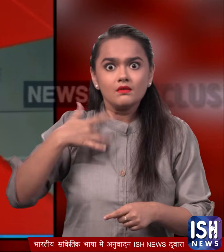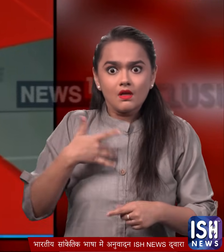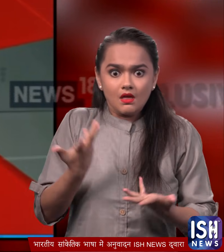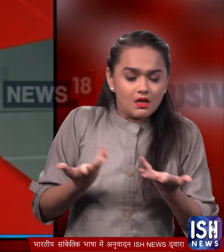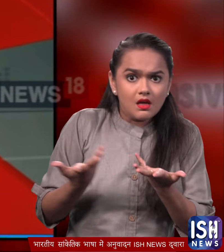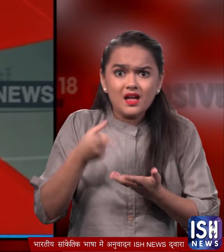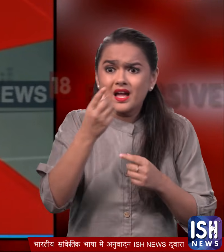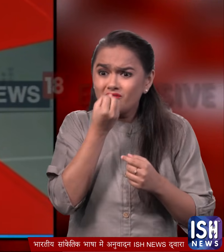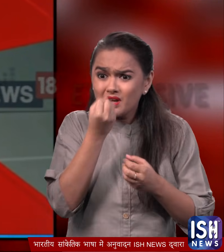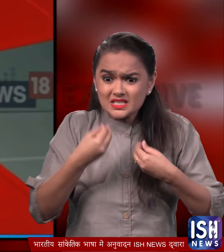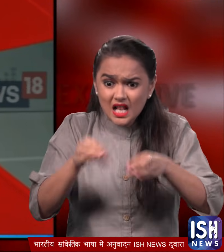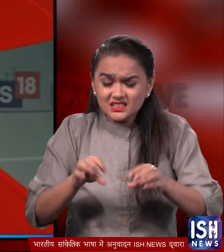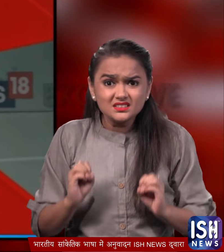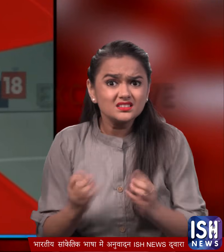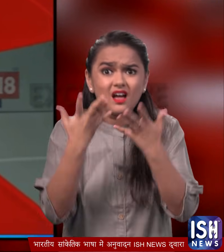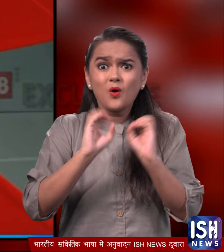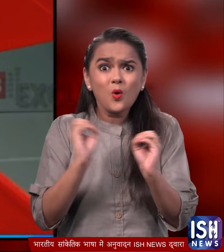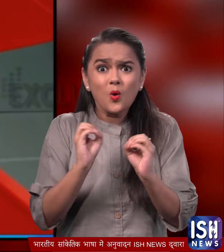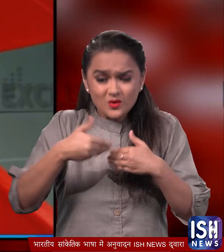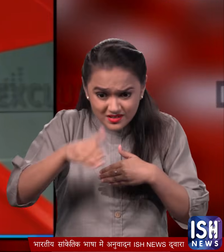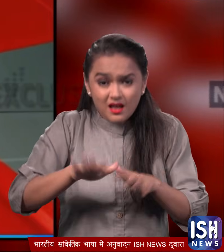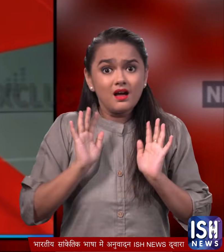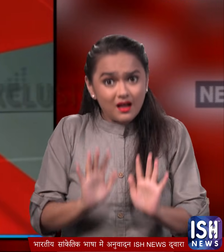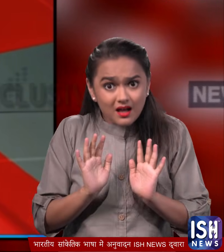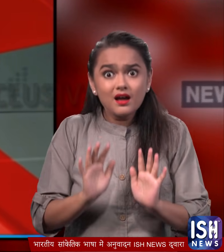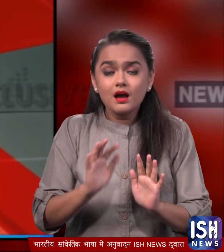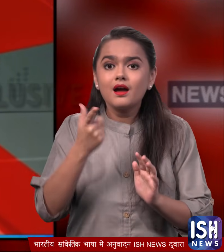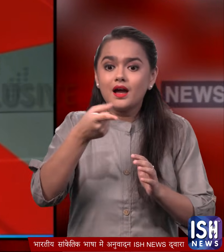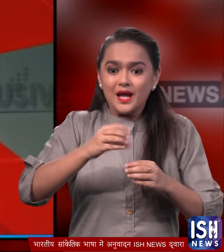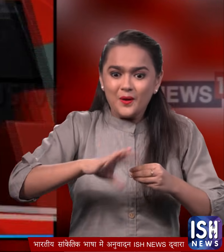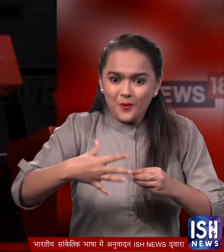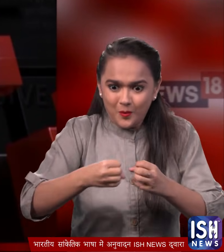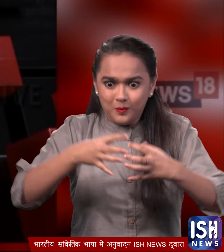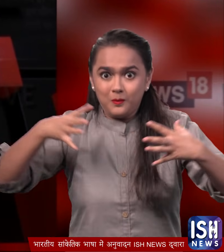गोभी का सीजन तो अभी शुरू ही हुआ है और बाजार में इतनी फसल नहीं आ रही है कि उसकी डिमांड